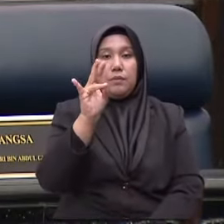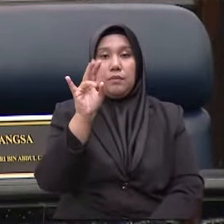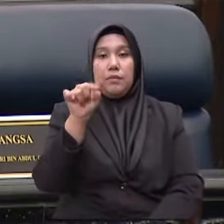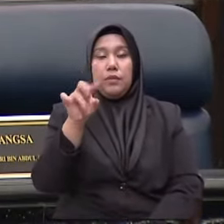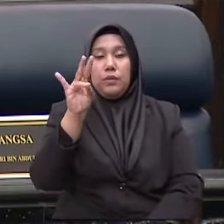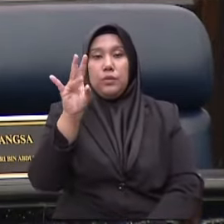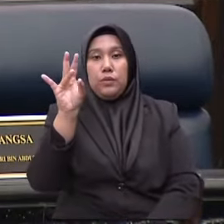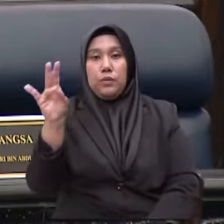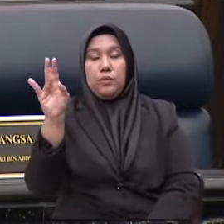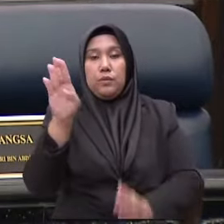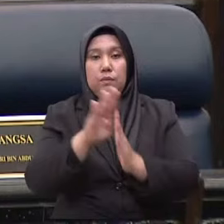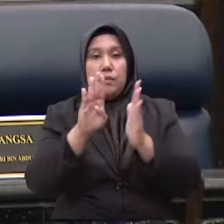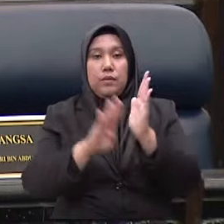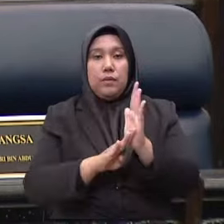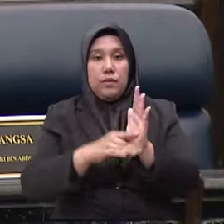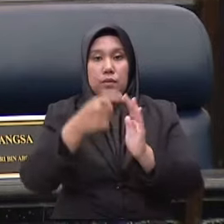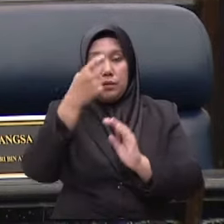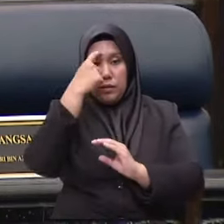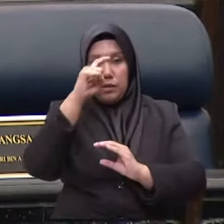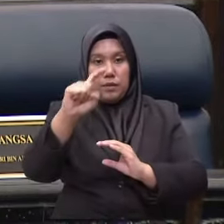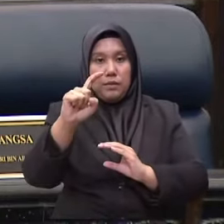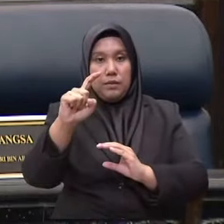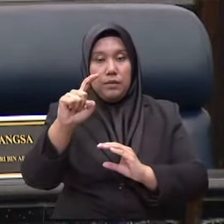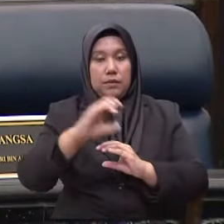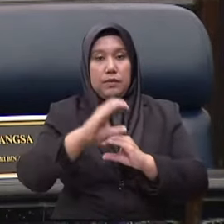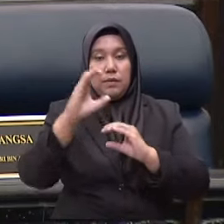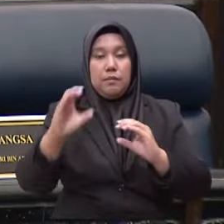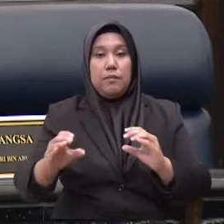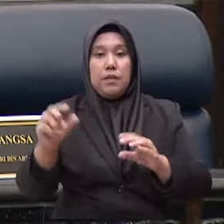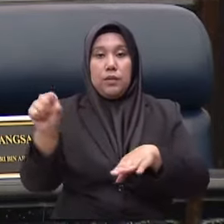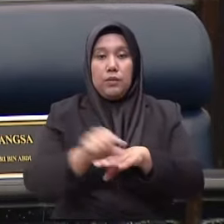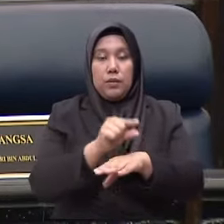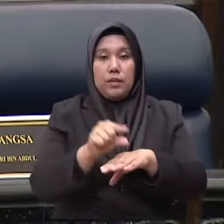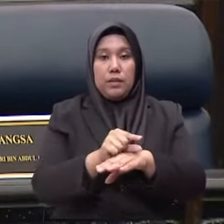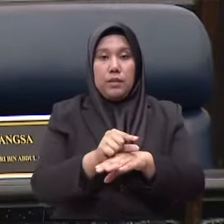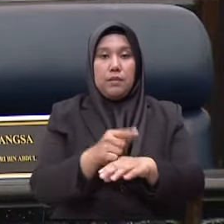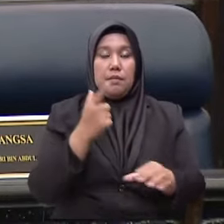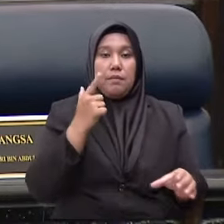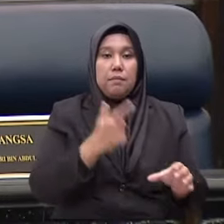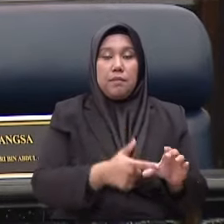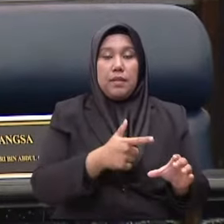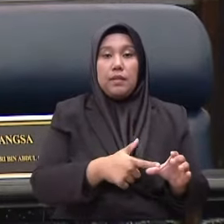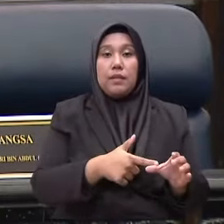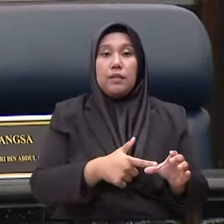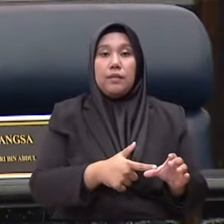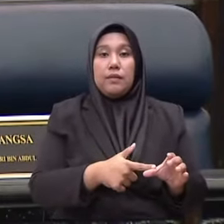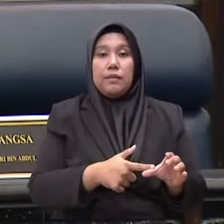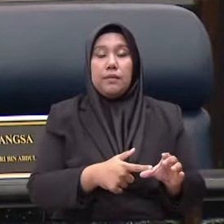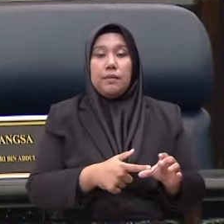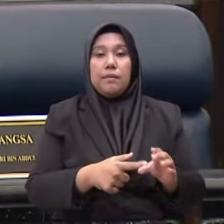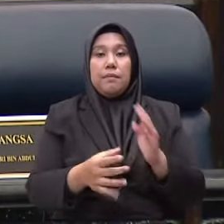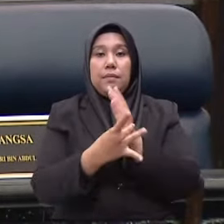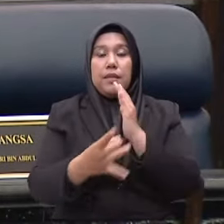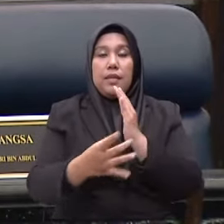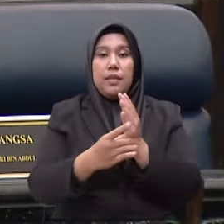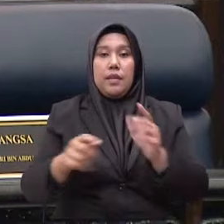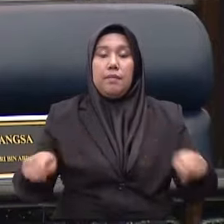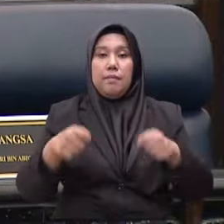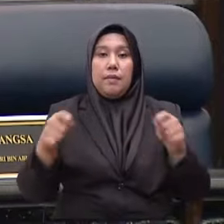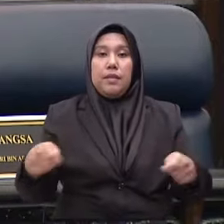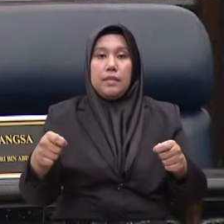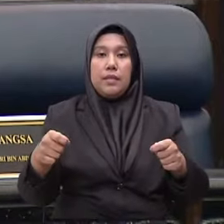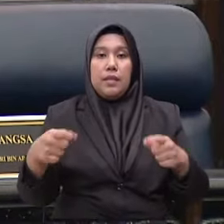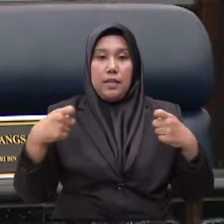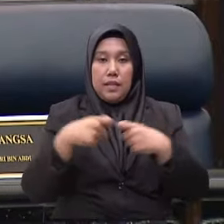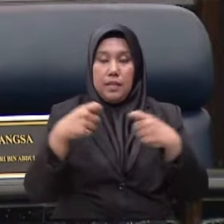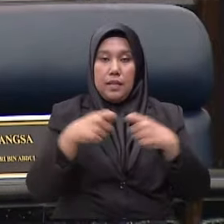subsidi penggunaan meliputi subsidi petrol diesel LPG minyak masak paket elektrik ayam telur